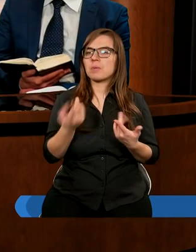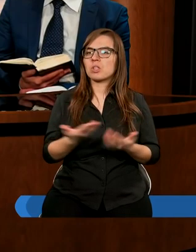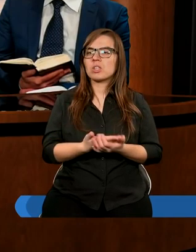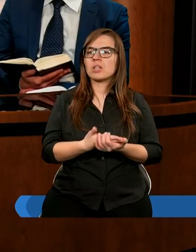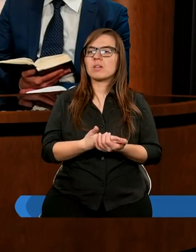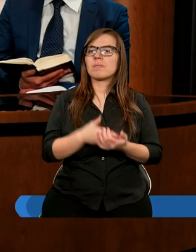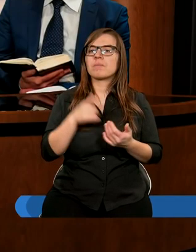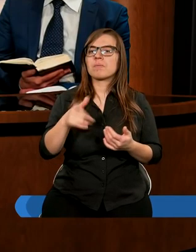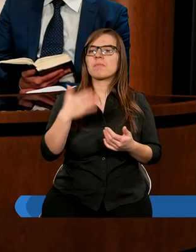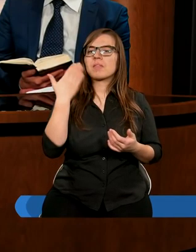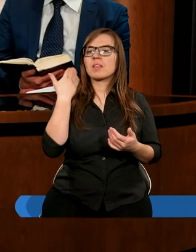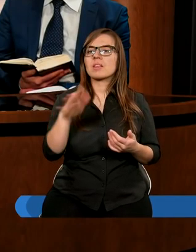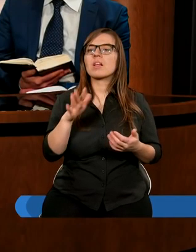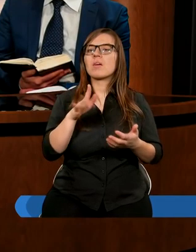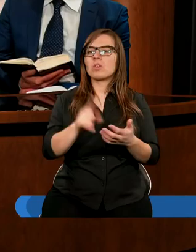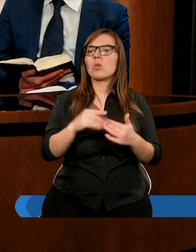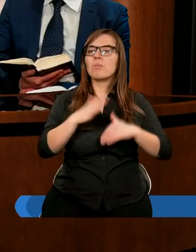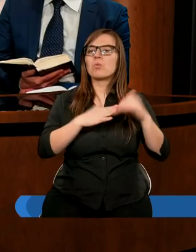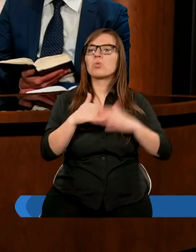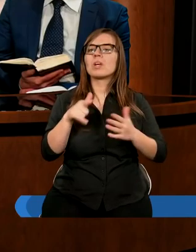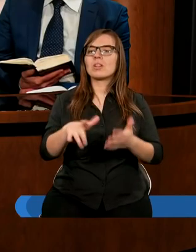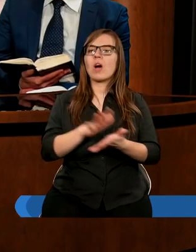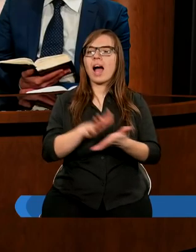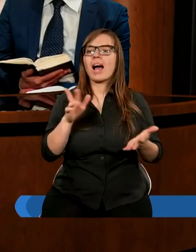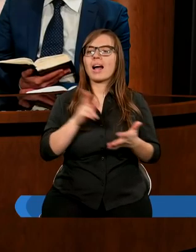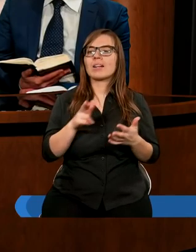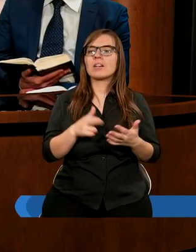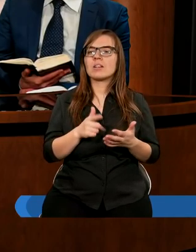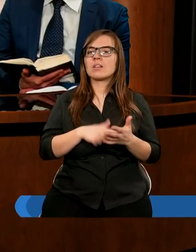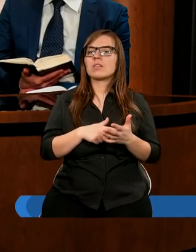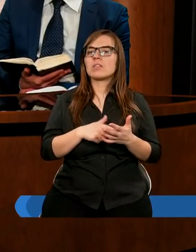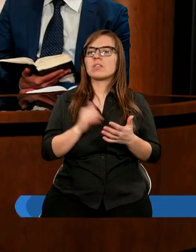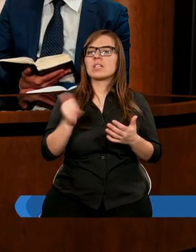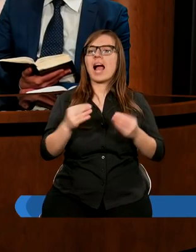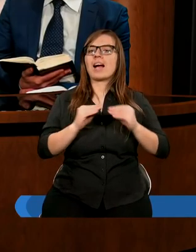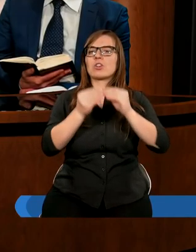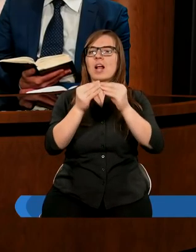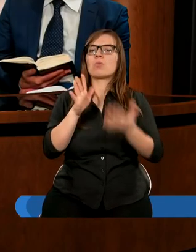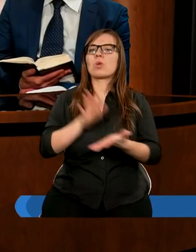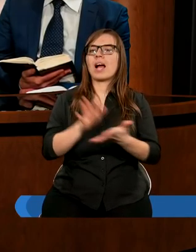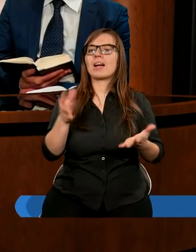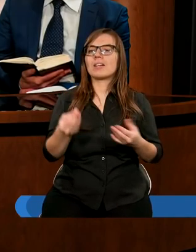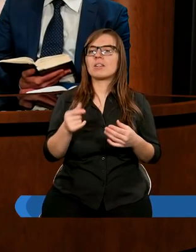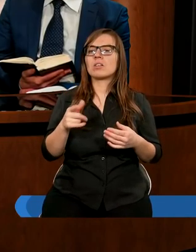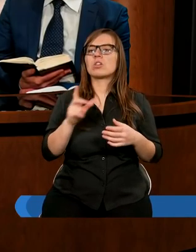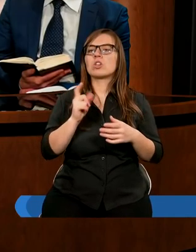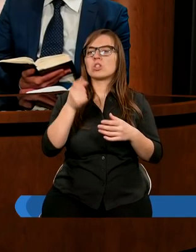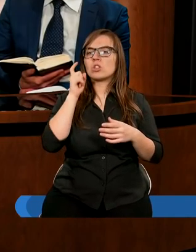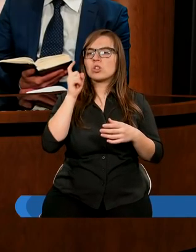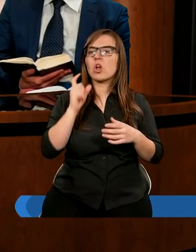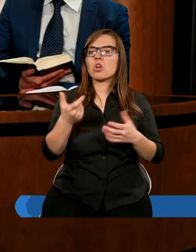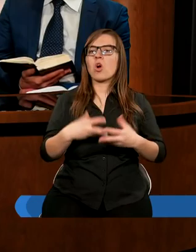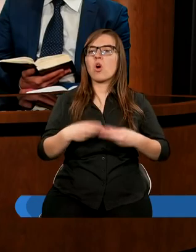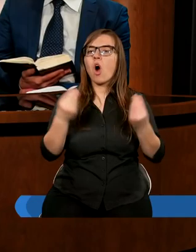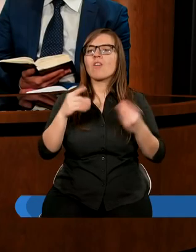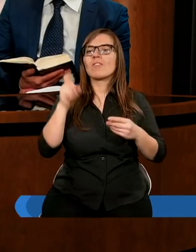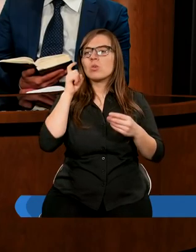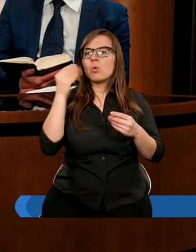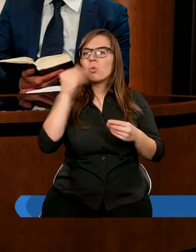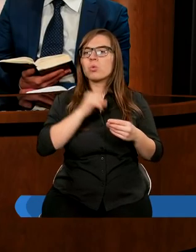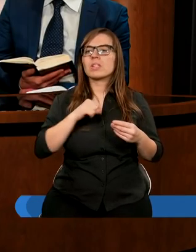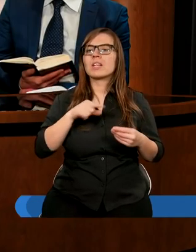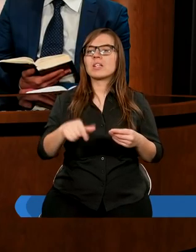No to bardzo kształtuje charakter. No w jakim sensie kształtuje charakter? No człowiek się rozwija, uczy się